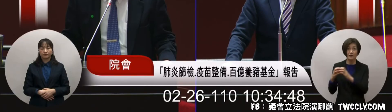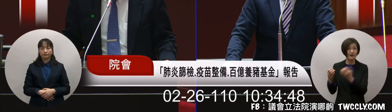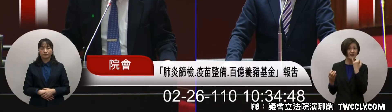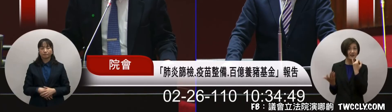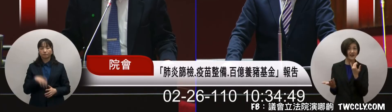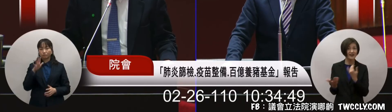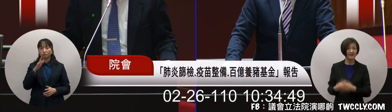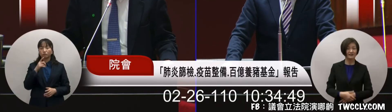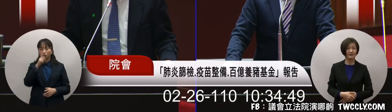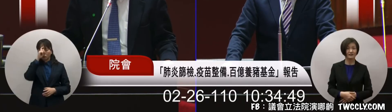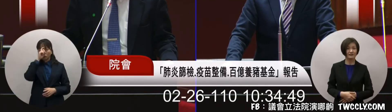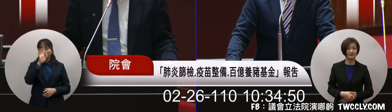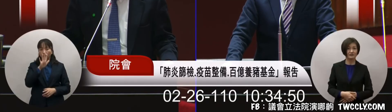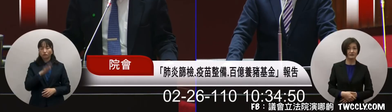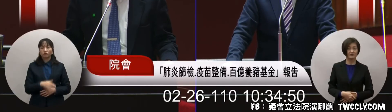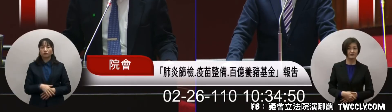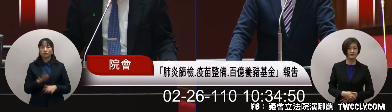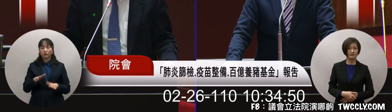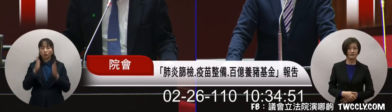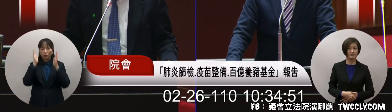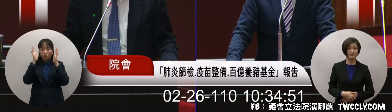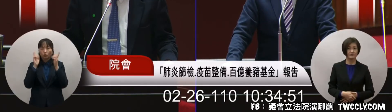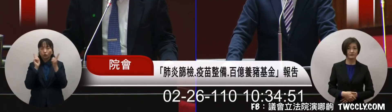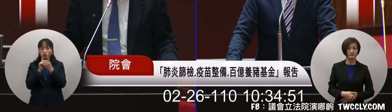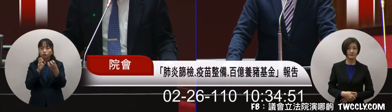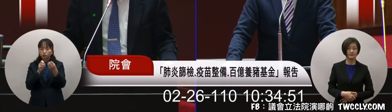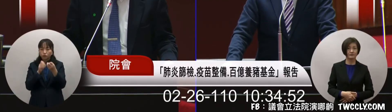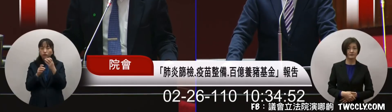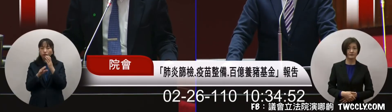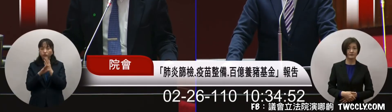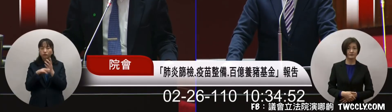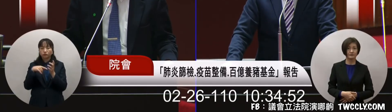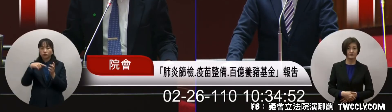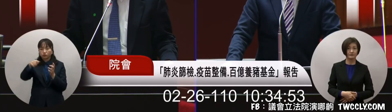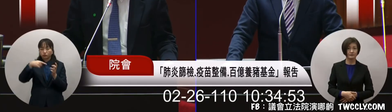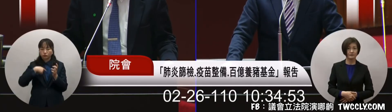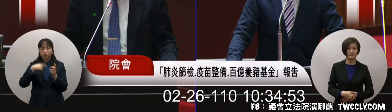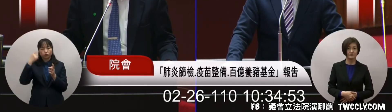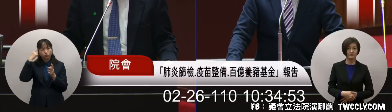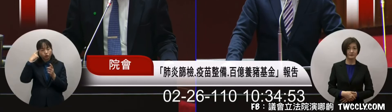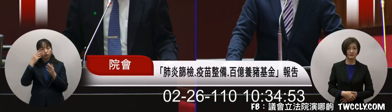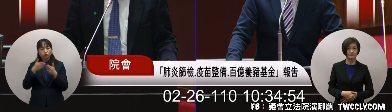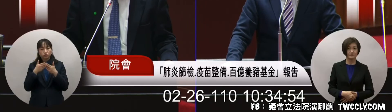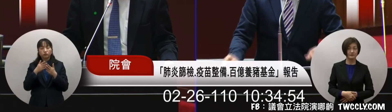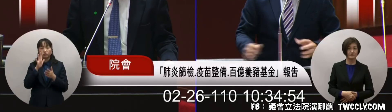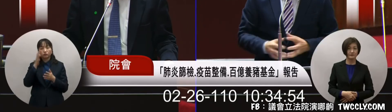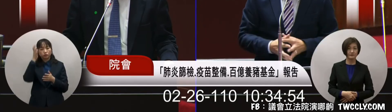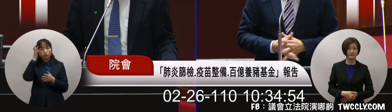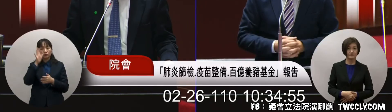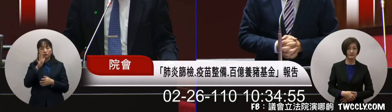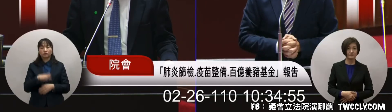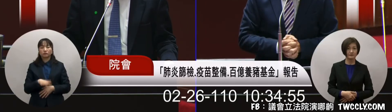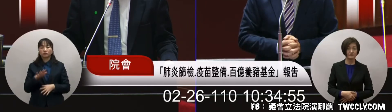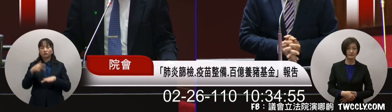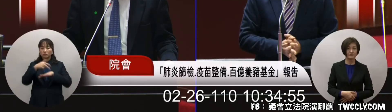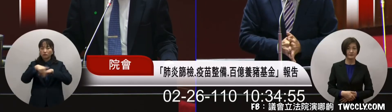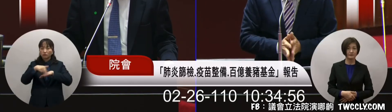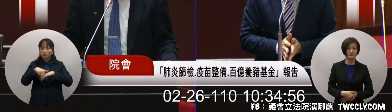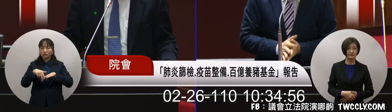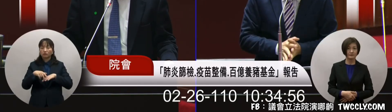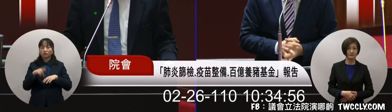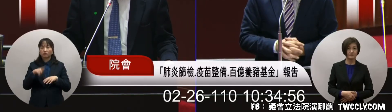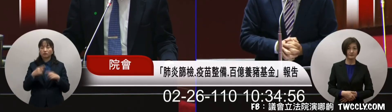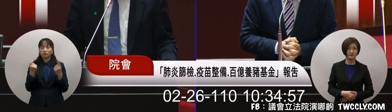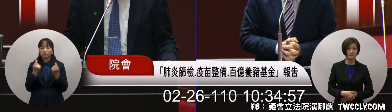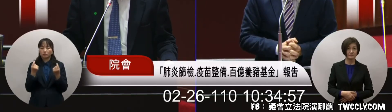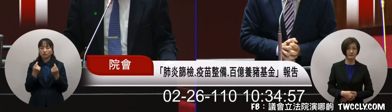常有可能，我们现在积极在商谈中，那双方的意愿都很高。 是。 那不过在目前规划就会等于有一